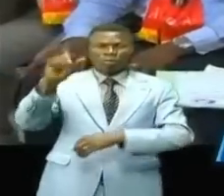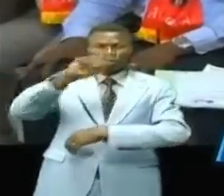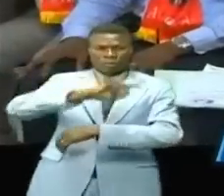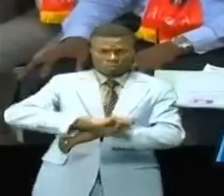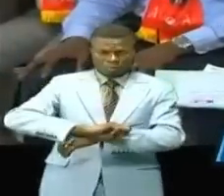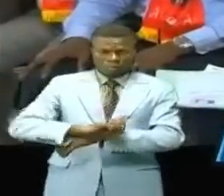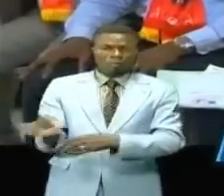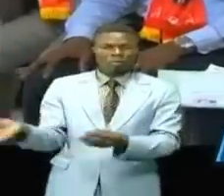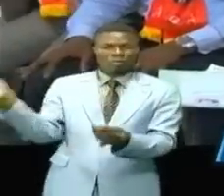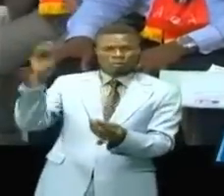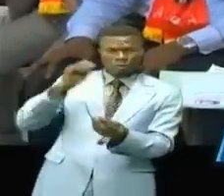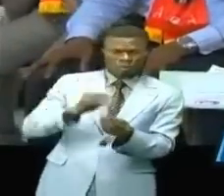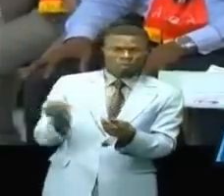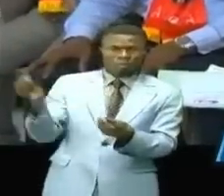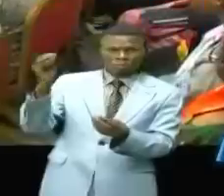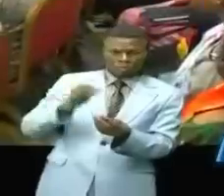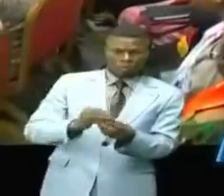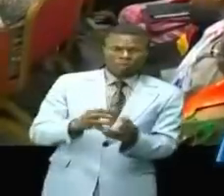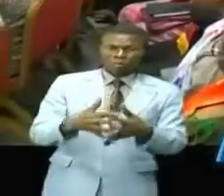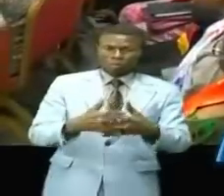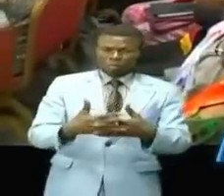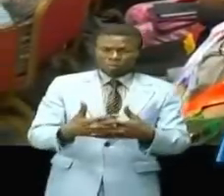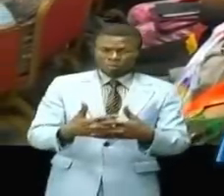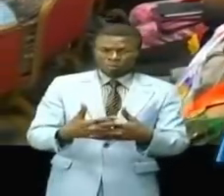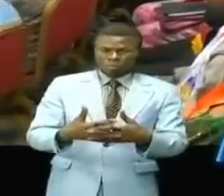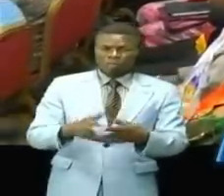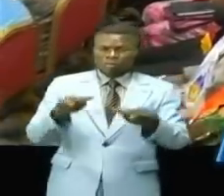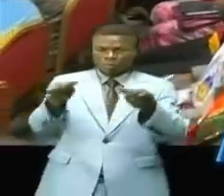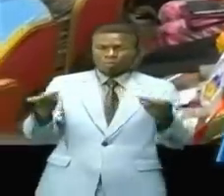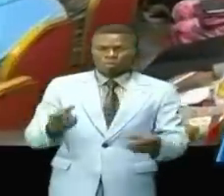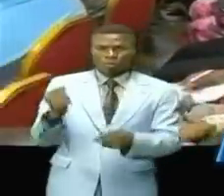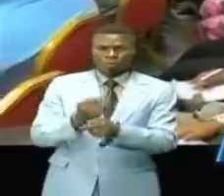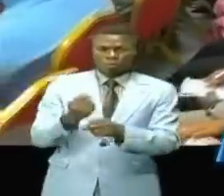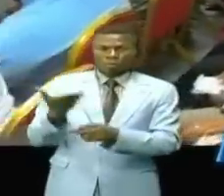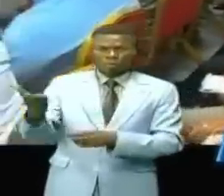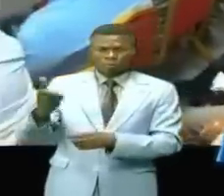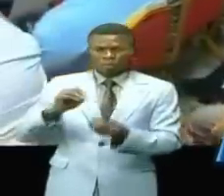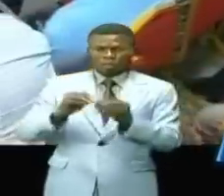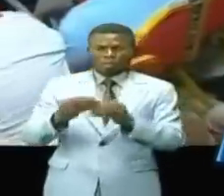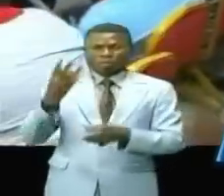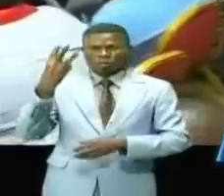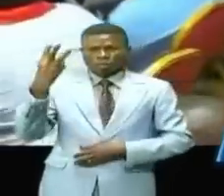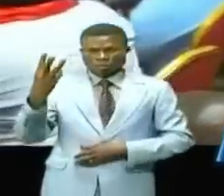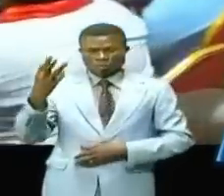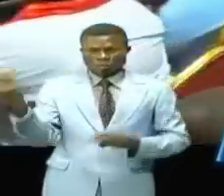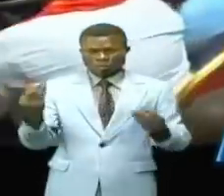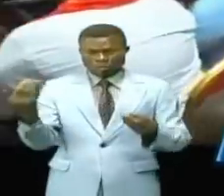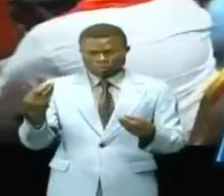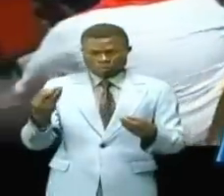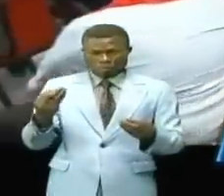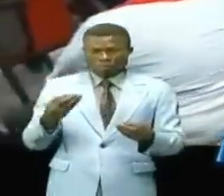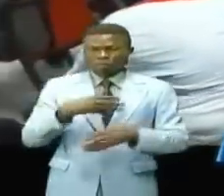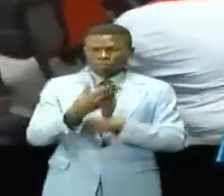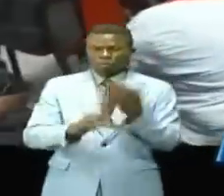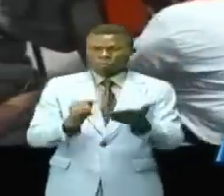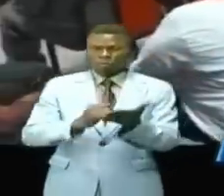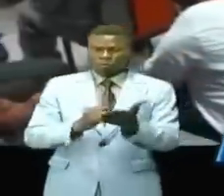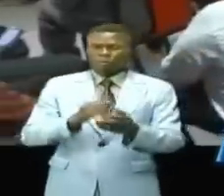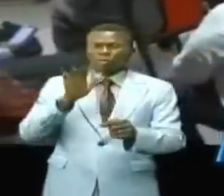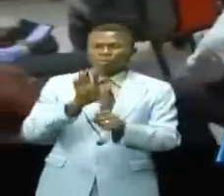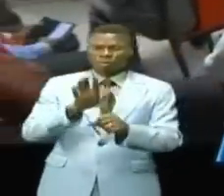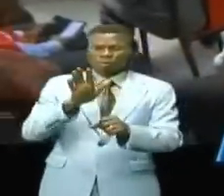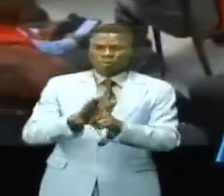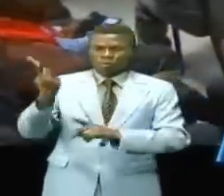et l'augmentation des kits dans les zones opérationnelles numéro 3, afin d'assurer un enrôlement